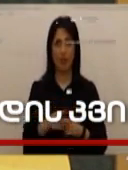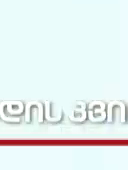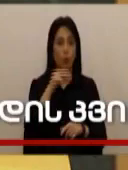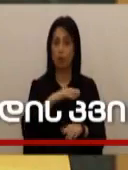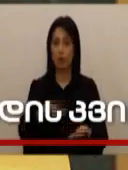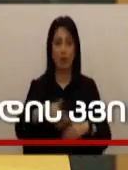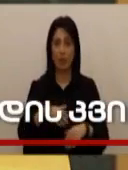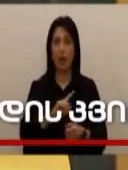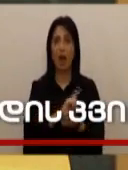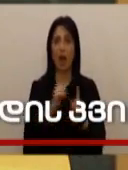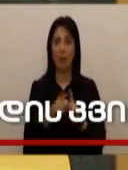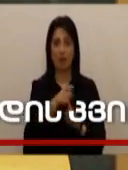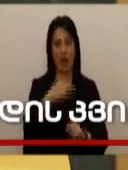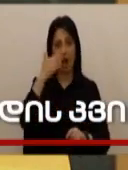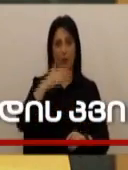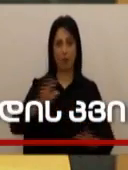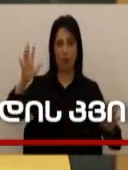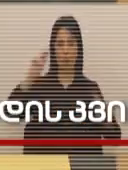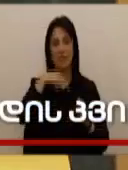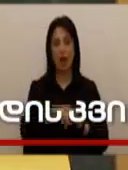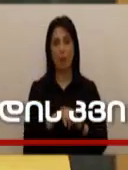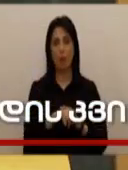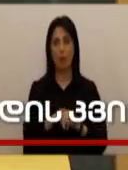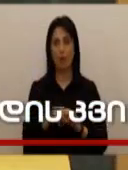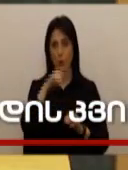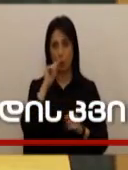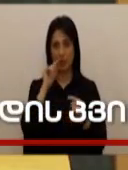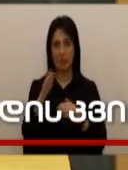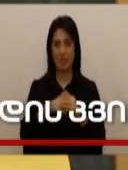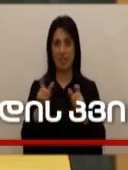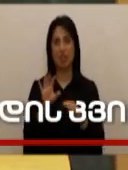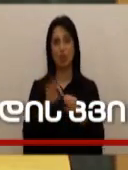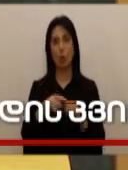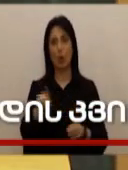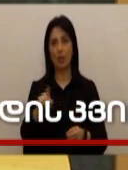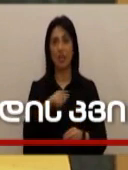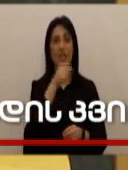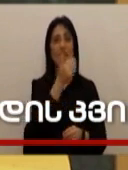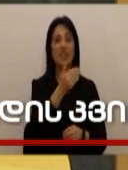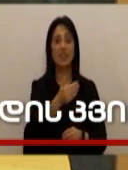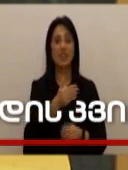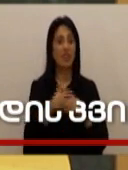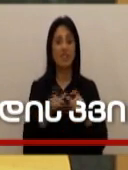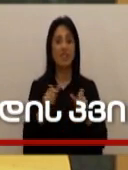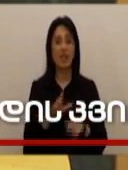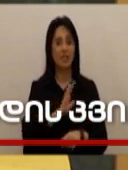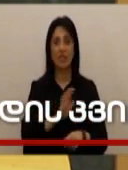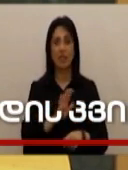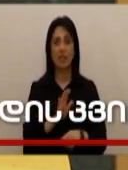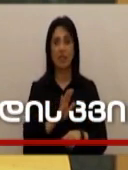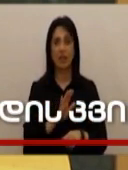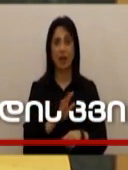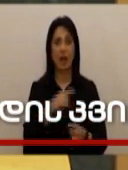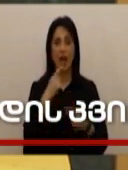რუსული ჯარი. ახლა დღეს რო გამოდიხართ დიდი პატრიოტები და მელაპარაკებთ ახრო რუსეთის წინააღმდეგ სანქციებს შეუერთეთ, თქვენ არათუ სანქციებს ელაპარაკეთ,